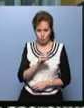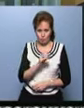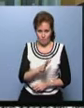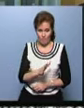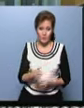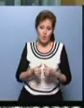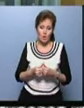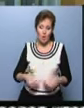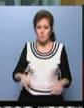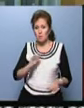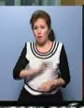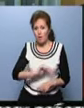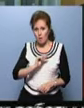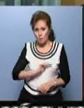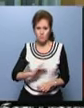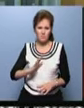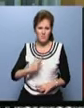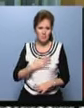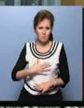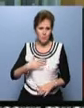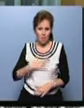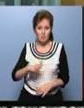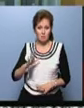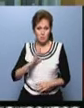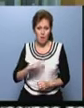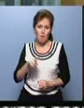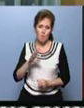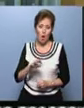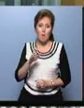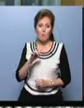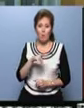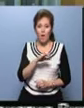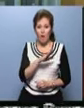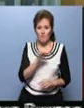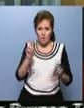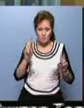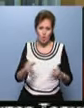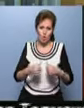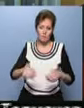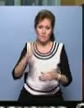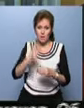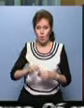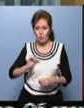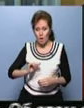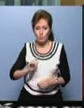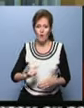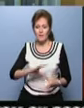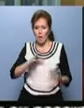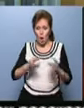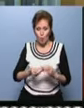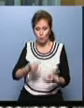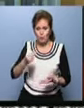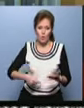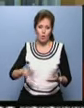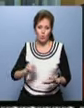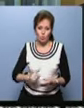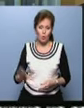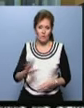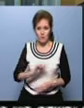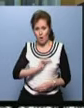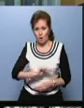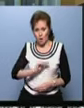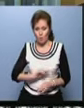Комиссия вот поработала у нас, неприятность, я говорю, была по «Булаве». Комиссия закончила работу, дала заключение, что на Воткинском заводе все работы ведут в соответствии с